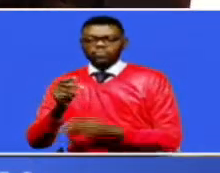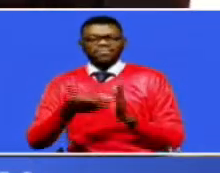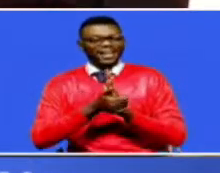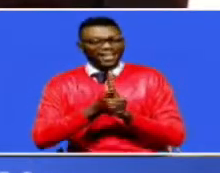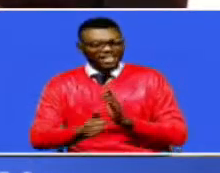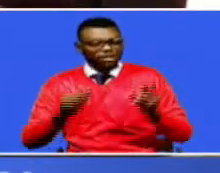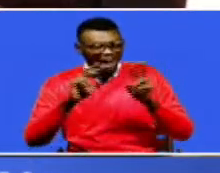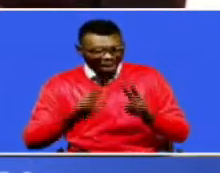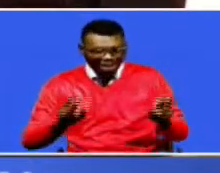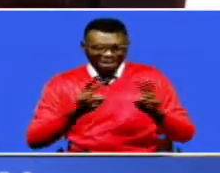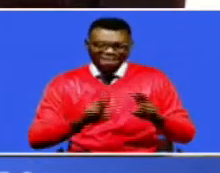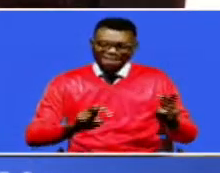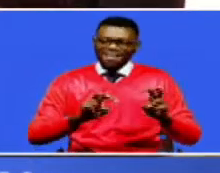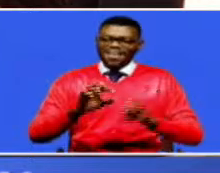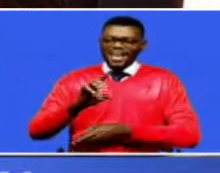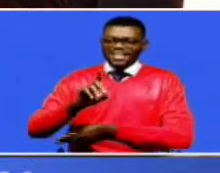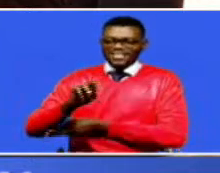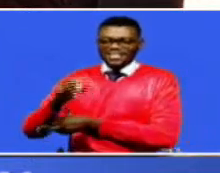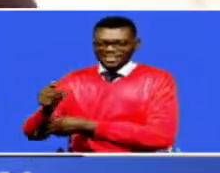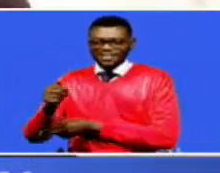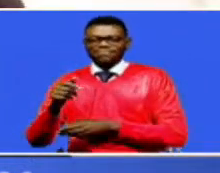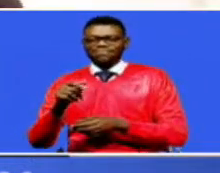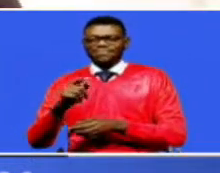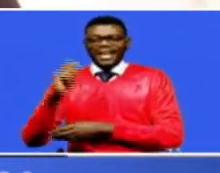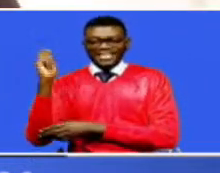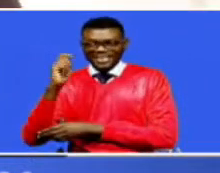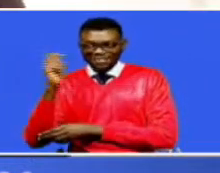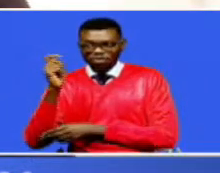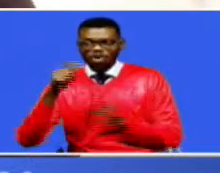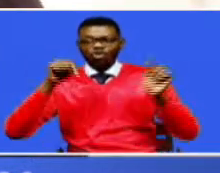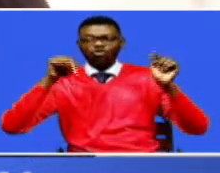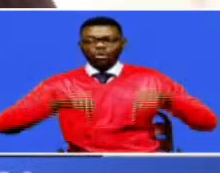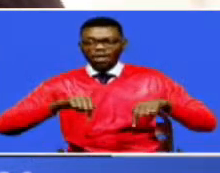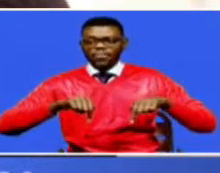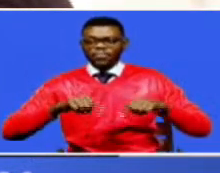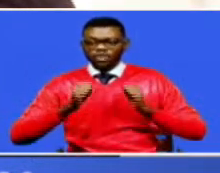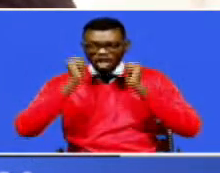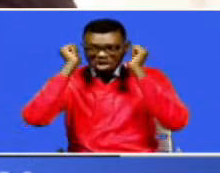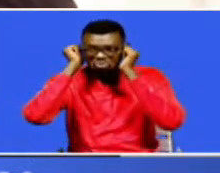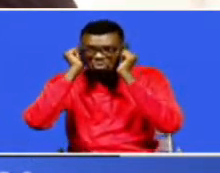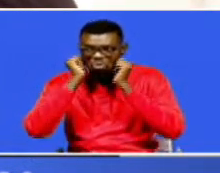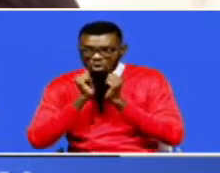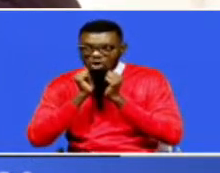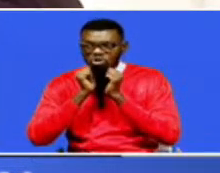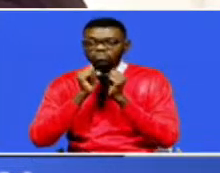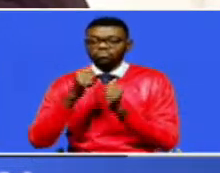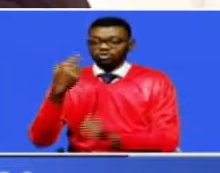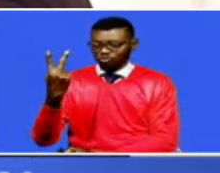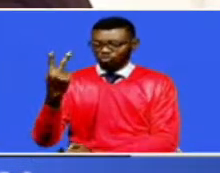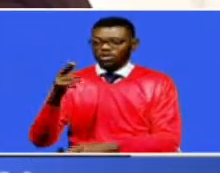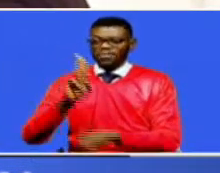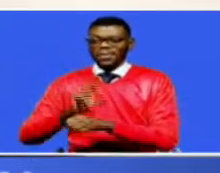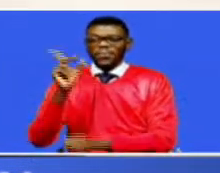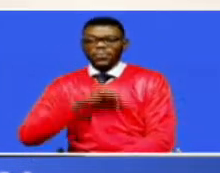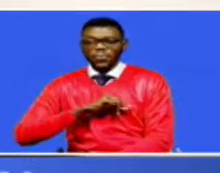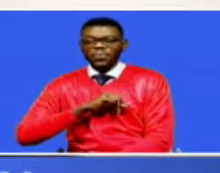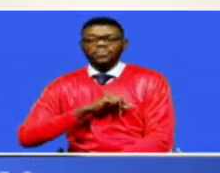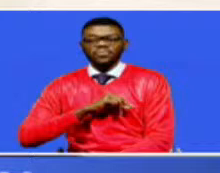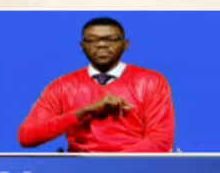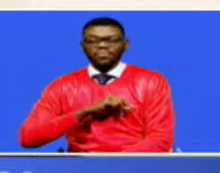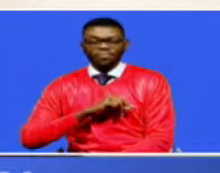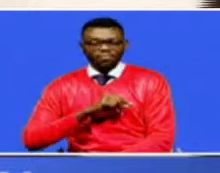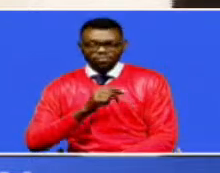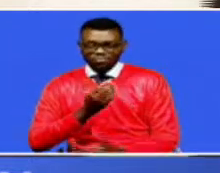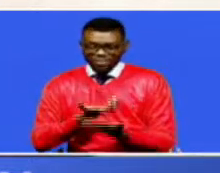wa chembe za DNA, akitoa ushahidi wake. Two used condoms in two expert bags.